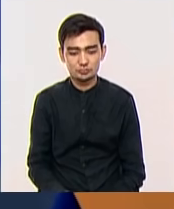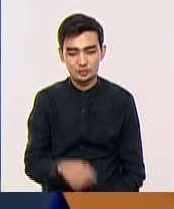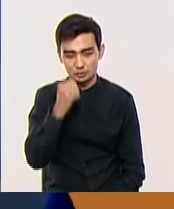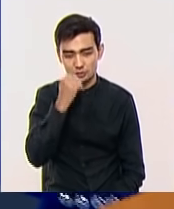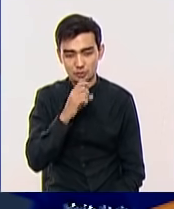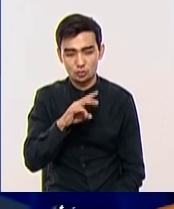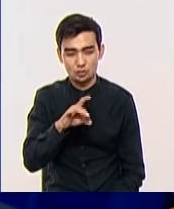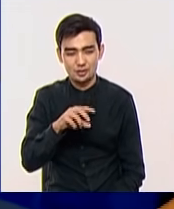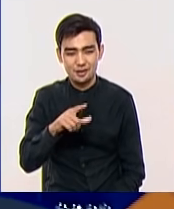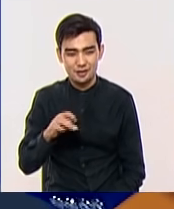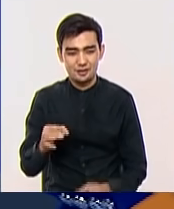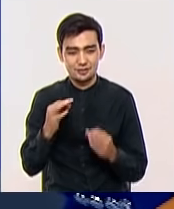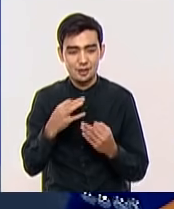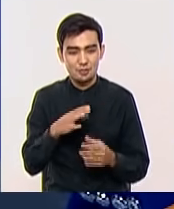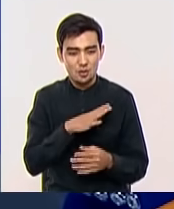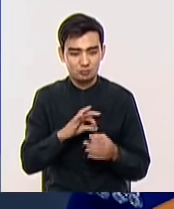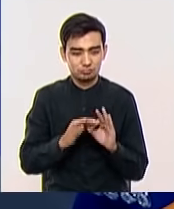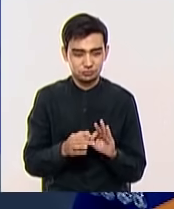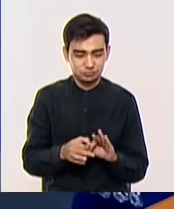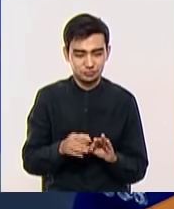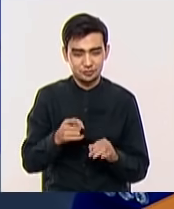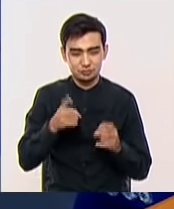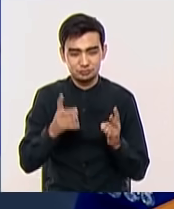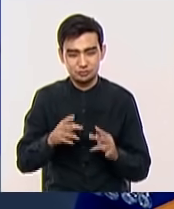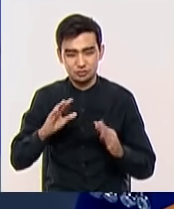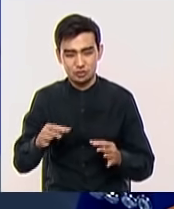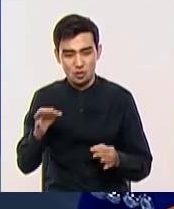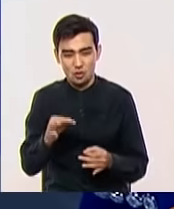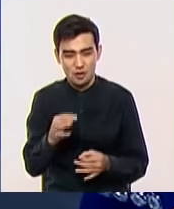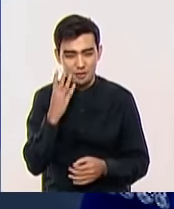Спасибо. Нургали Карабаев рассказал подробности о трагических событиях в Алматы.